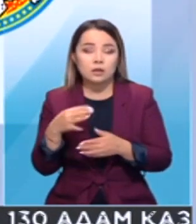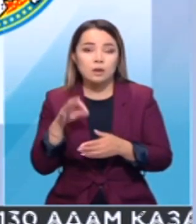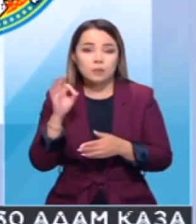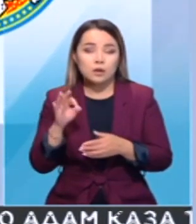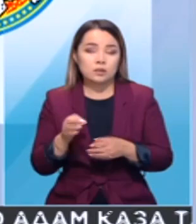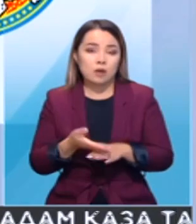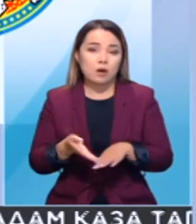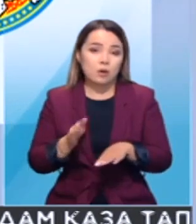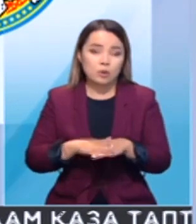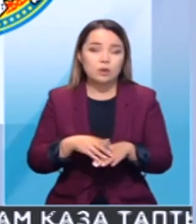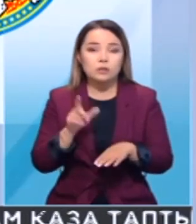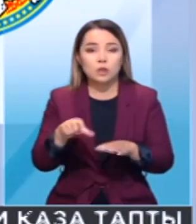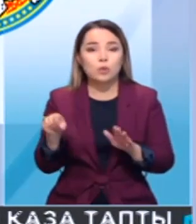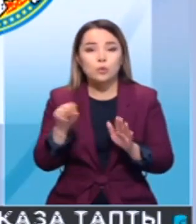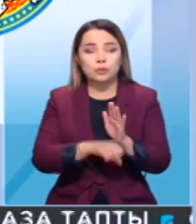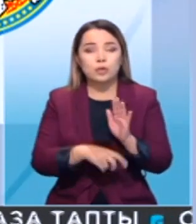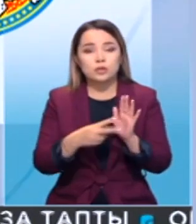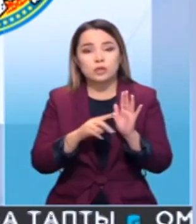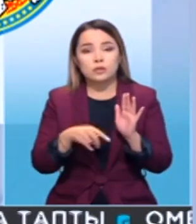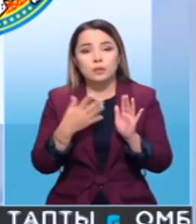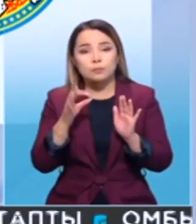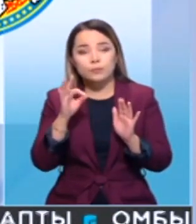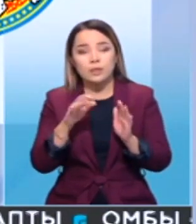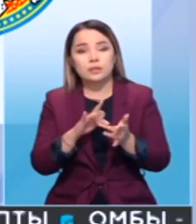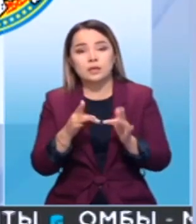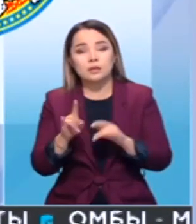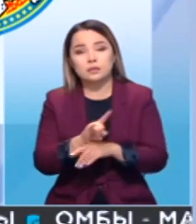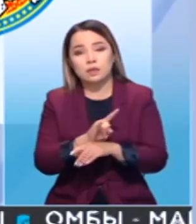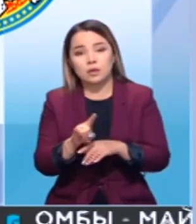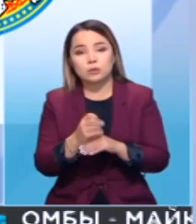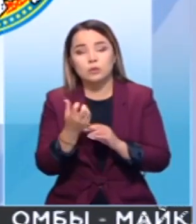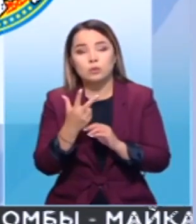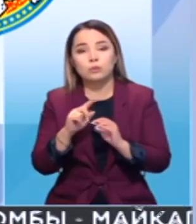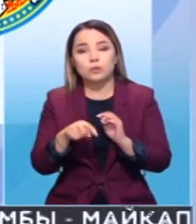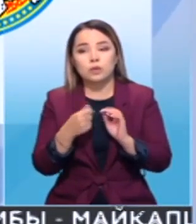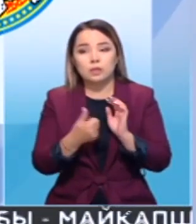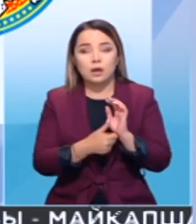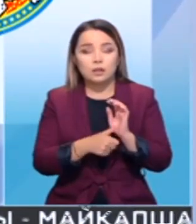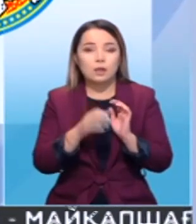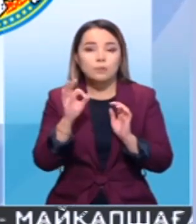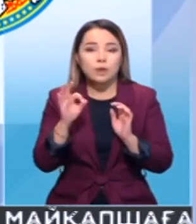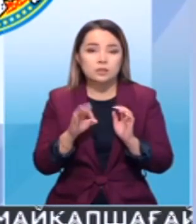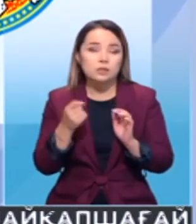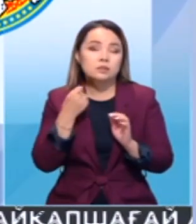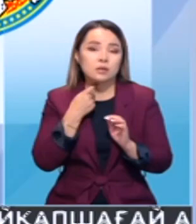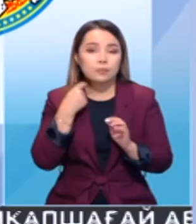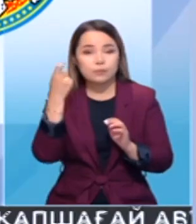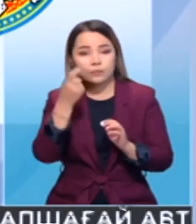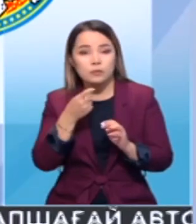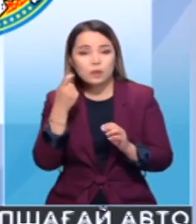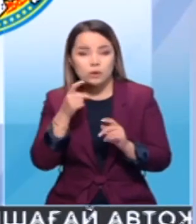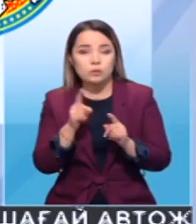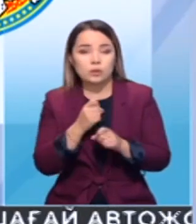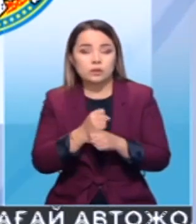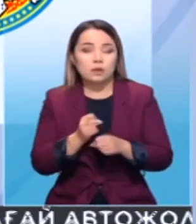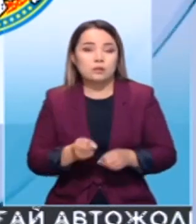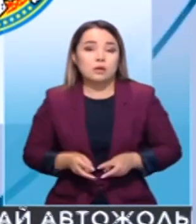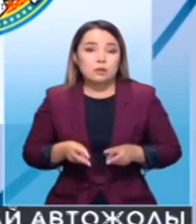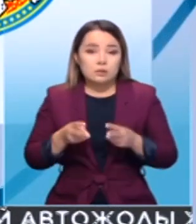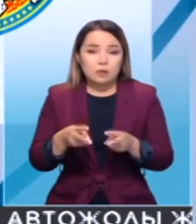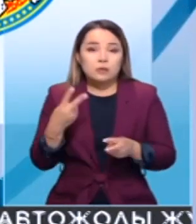мен бұзақылық 7,5 есеге, интернет алаяқтық 13,6%-ға, ішімдік ішіп мас күйінде жасалған